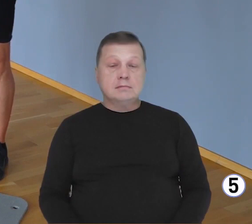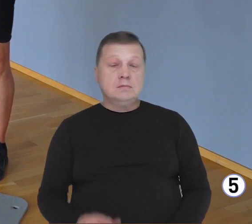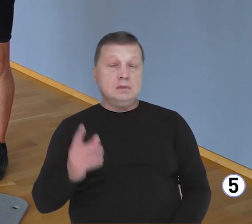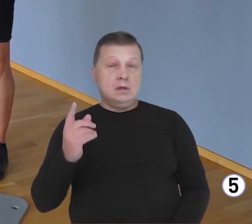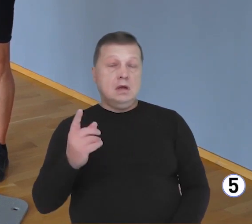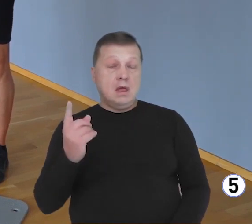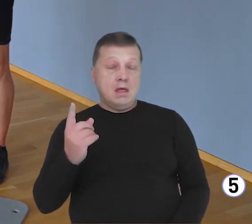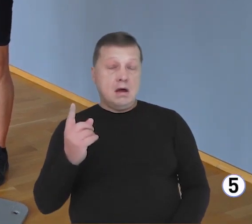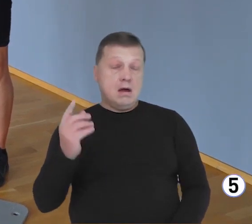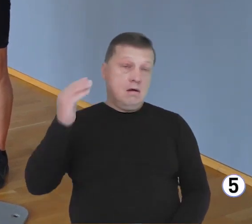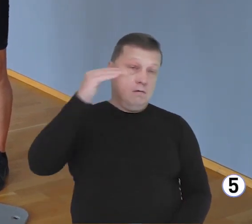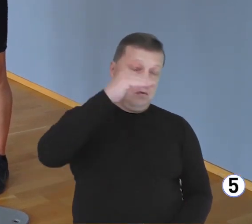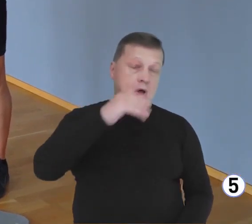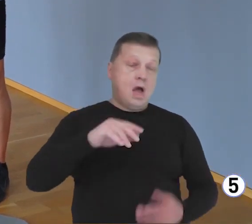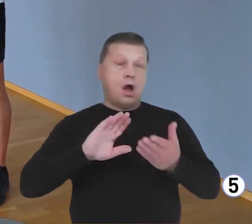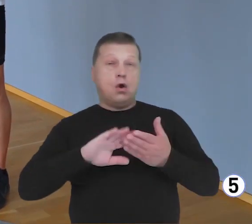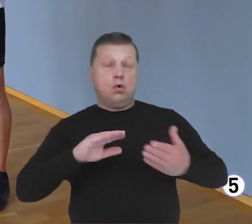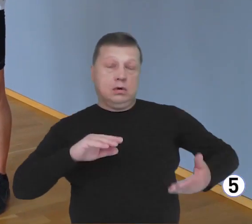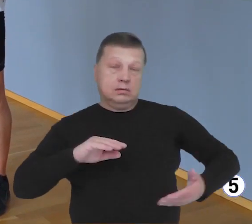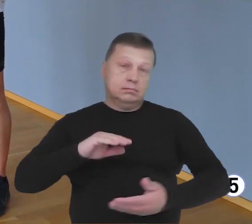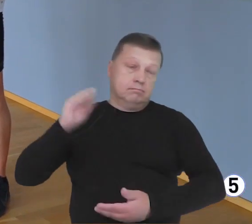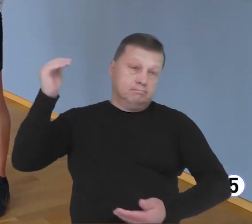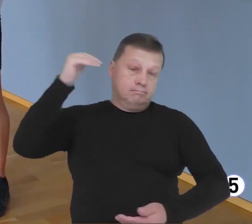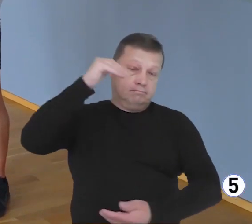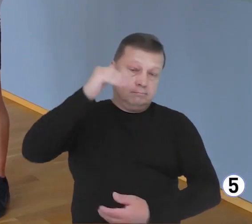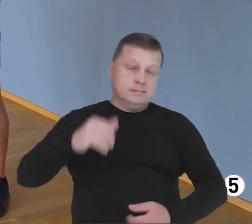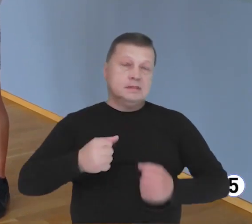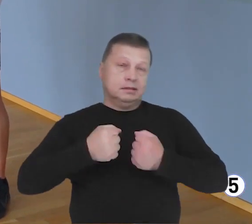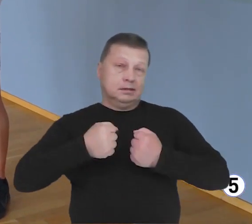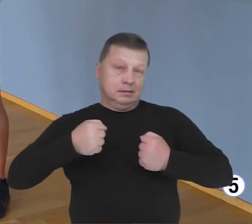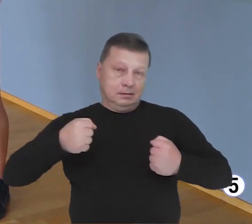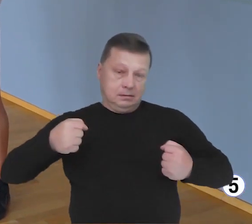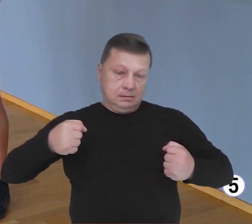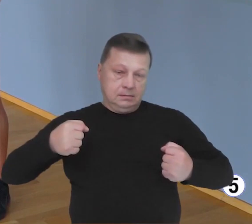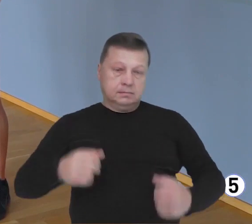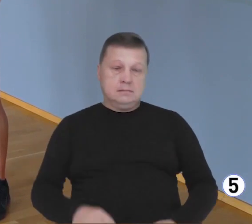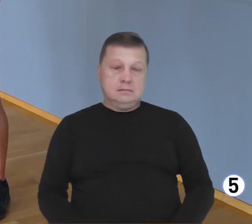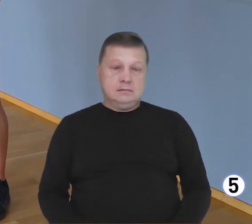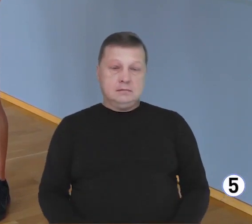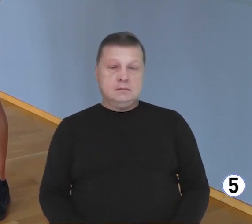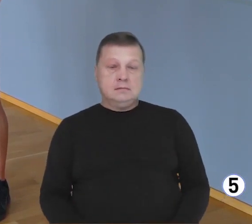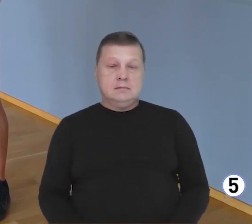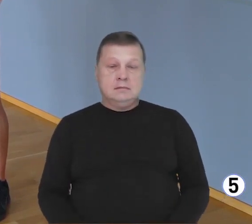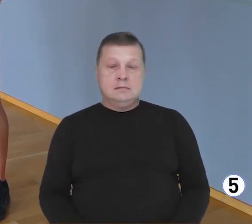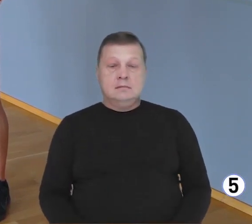Jedną rękę w górę, drugą w dół. Rozciągamy całą taśmę boczną.